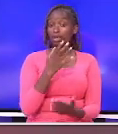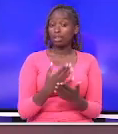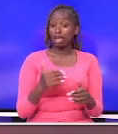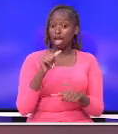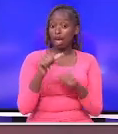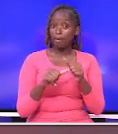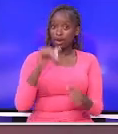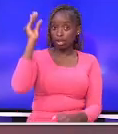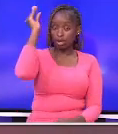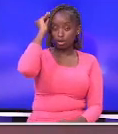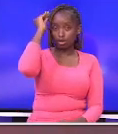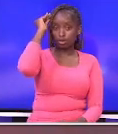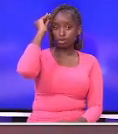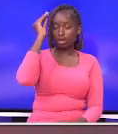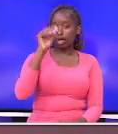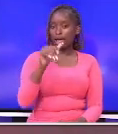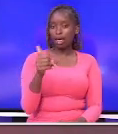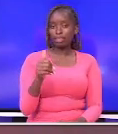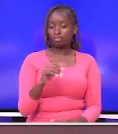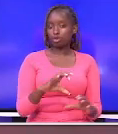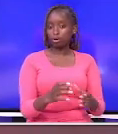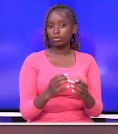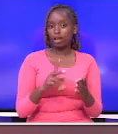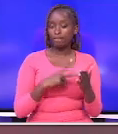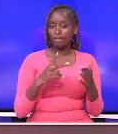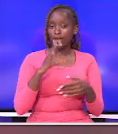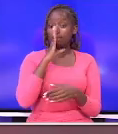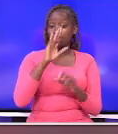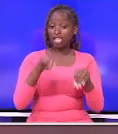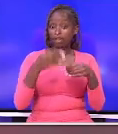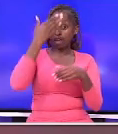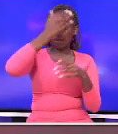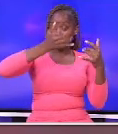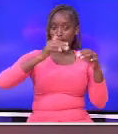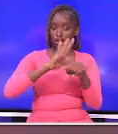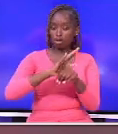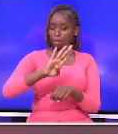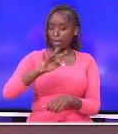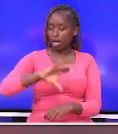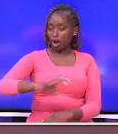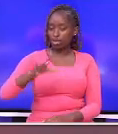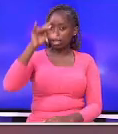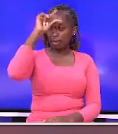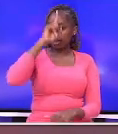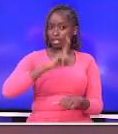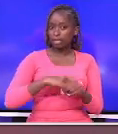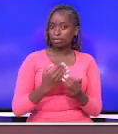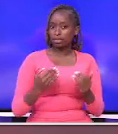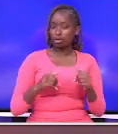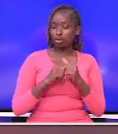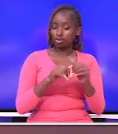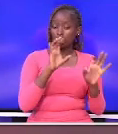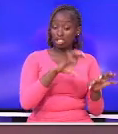elimu wakati mwingine linakosa kupewa kipaumbele hasa na serikali ya kaunti, ilhali watoto wanaendelea kuteseka